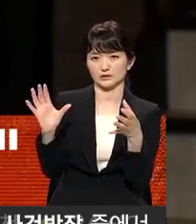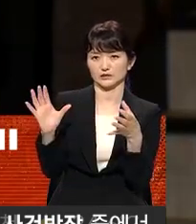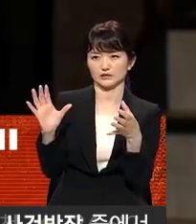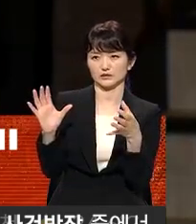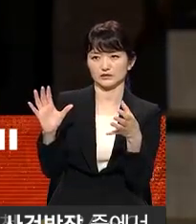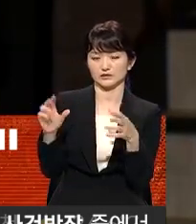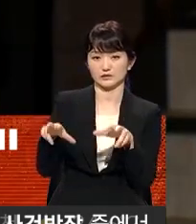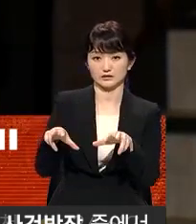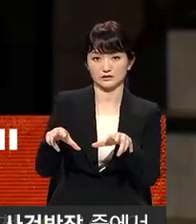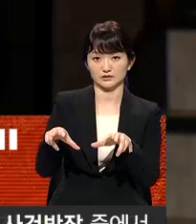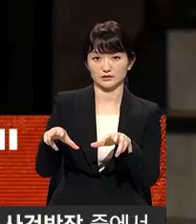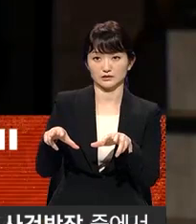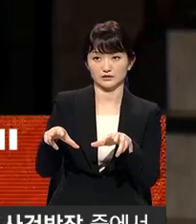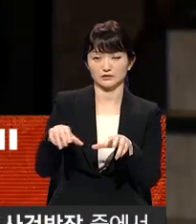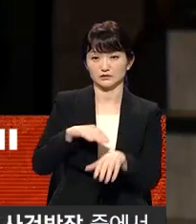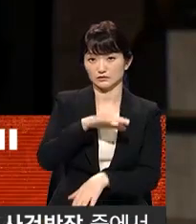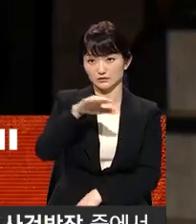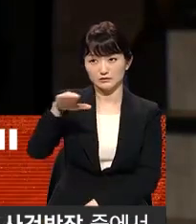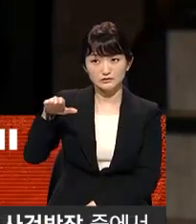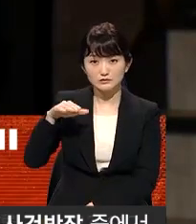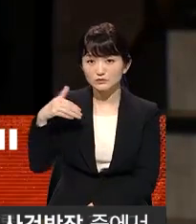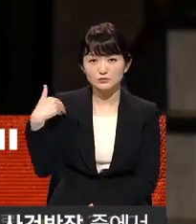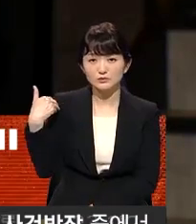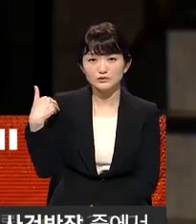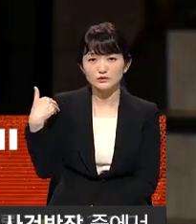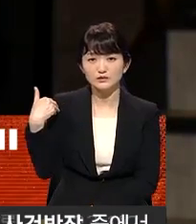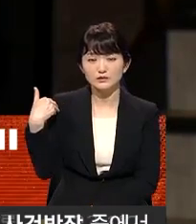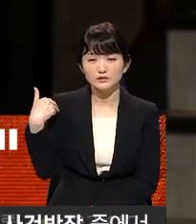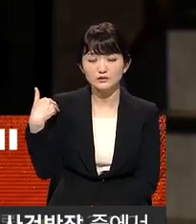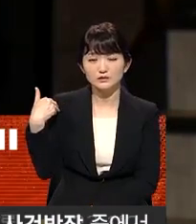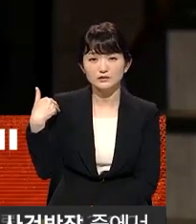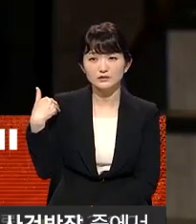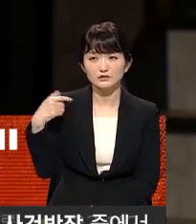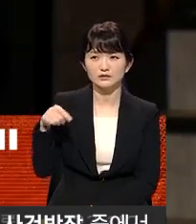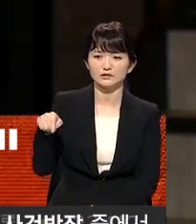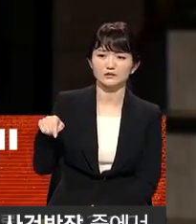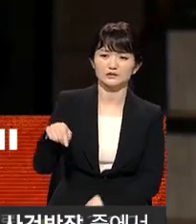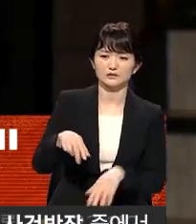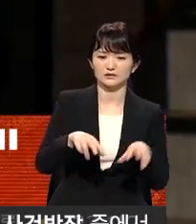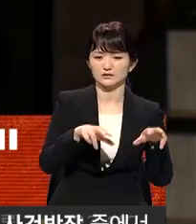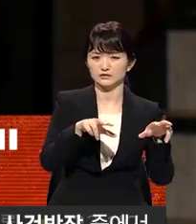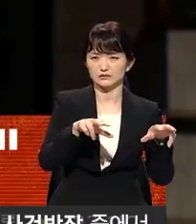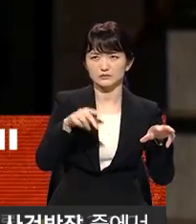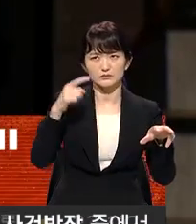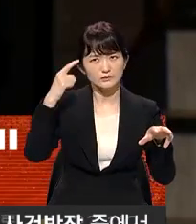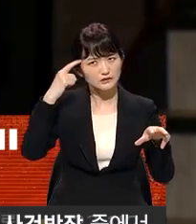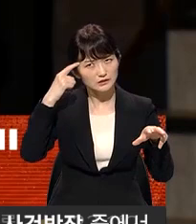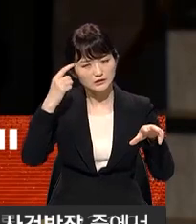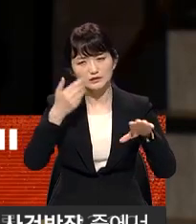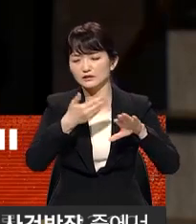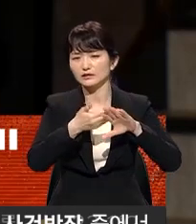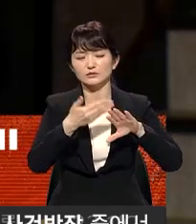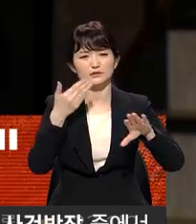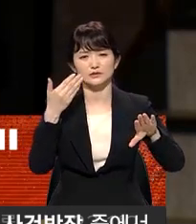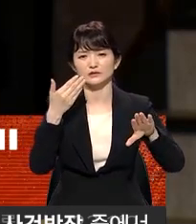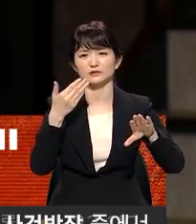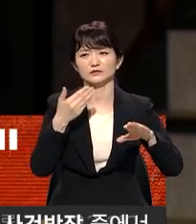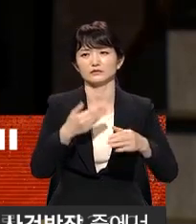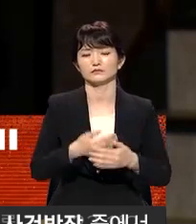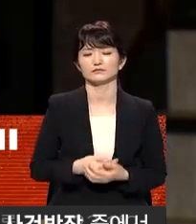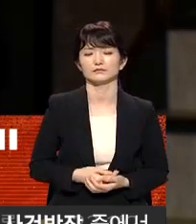것을 이제 우리가 그동안에 예측을 못 했는데 이게 상당히 현실과 이상이 좀 다른 그런 그